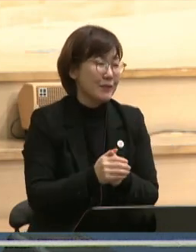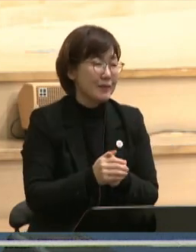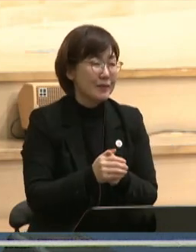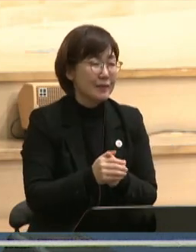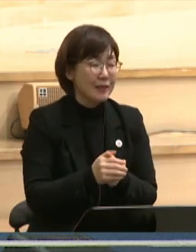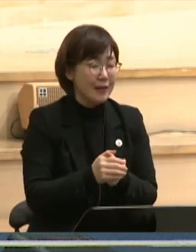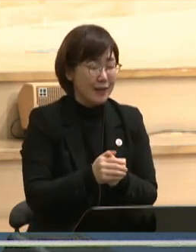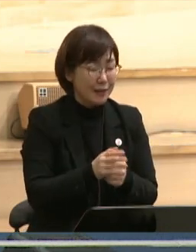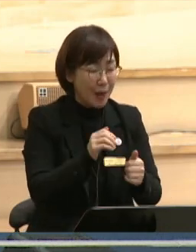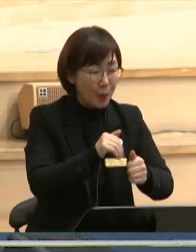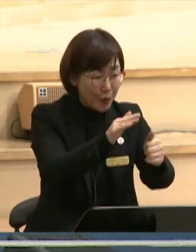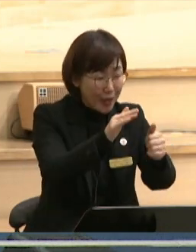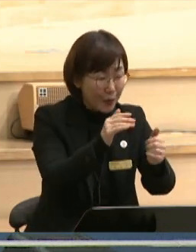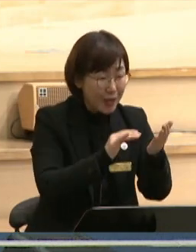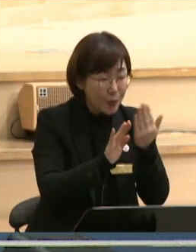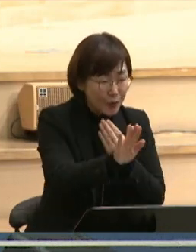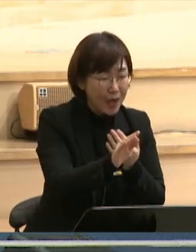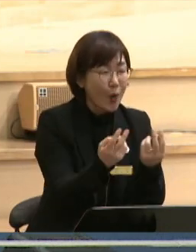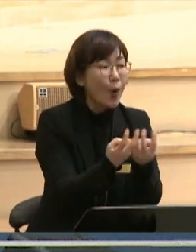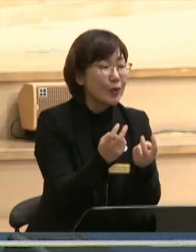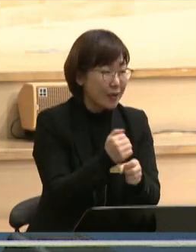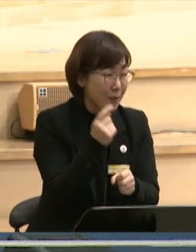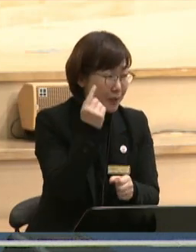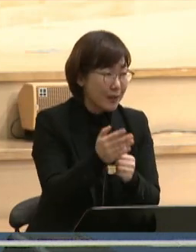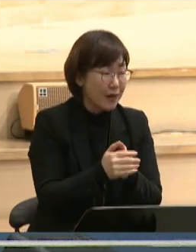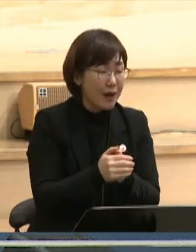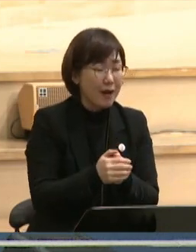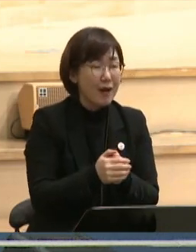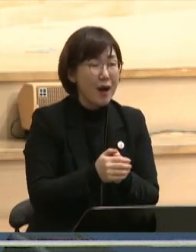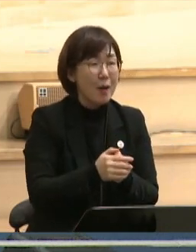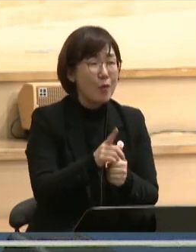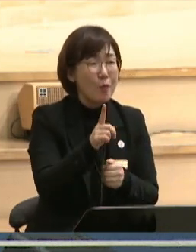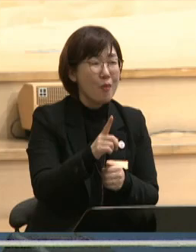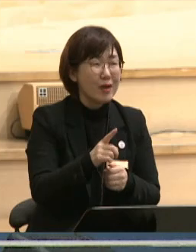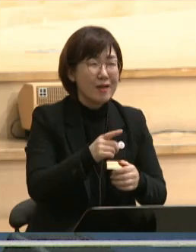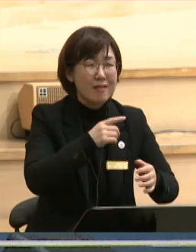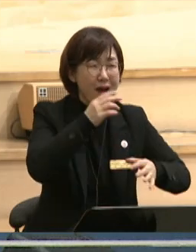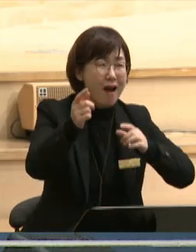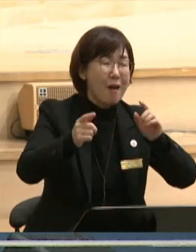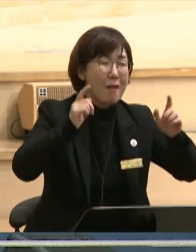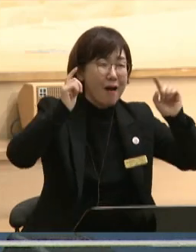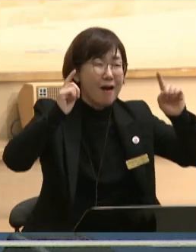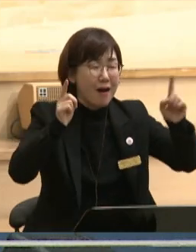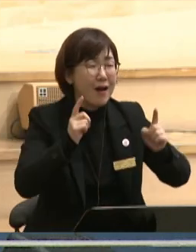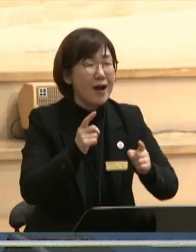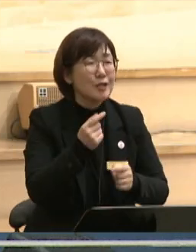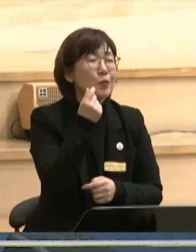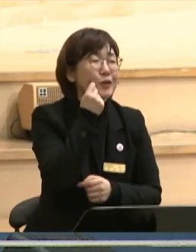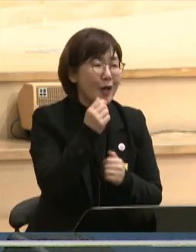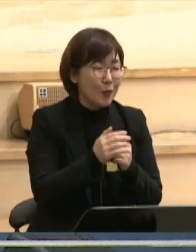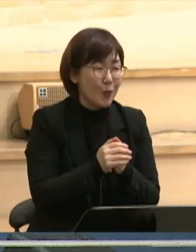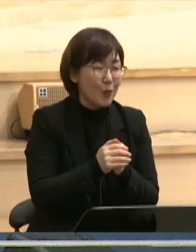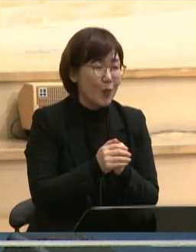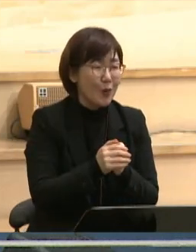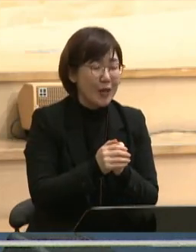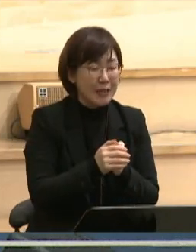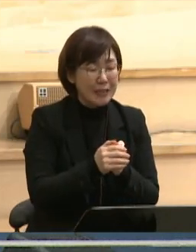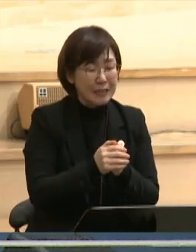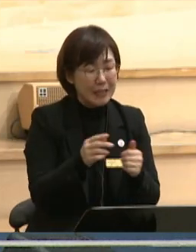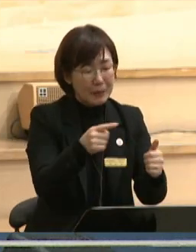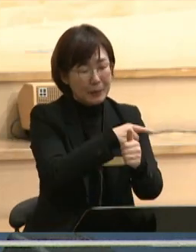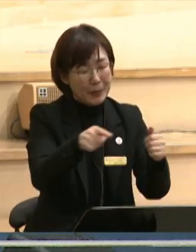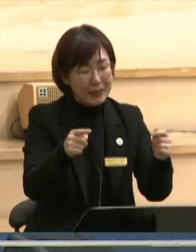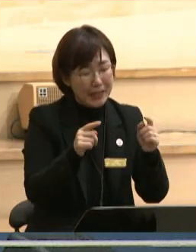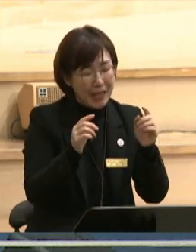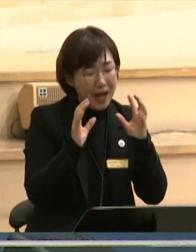그렇게 보내서 어떻게 하냐면 한번 큰 소리도 못 쳐보고요 도살할 어린 양과 같이